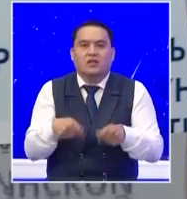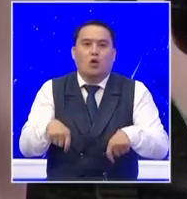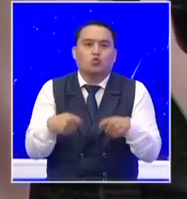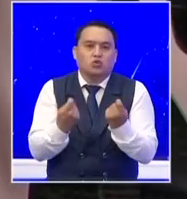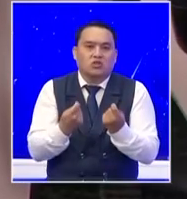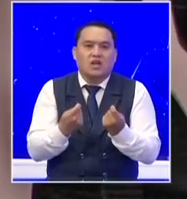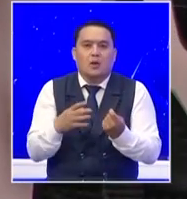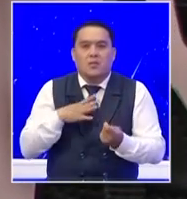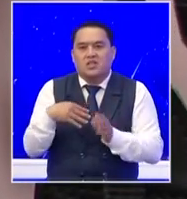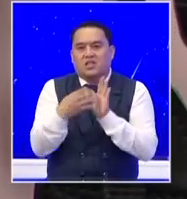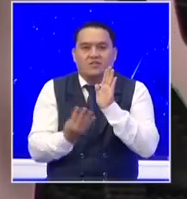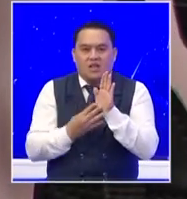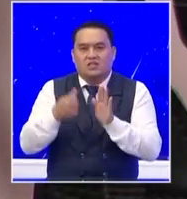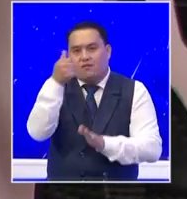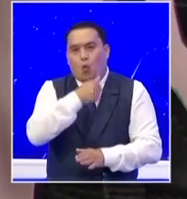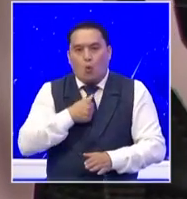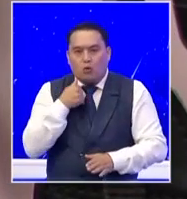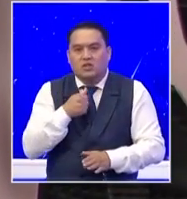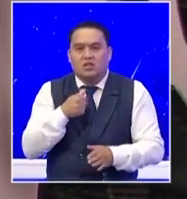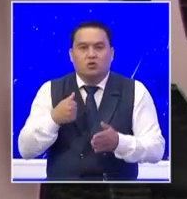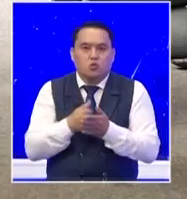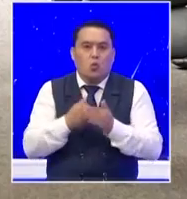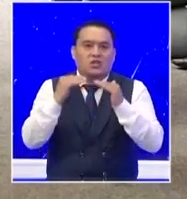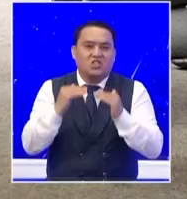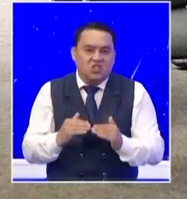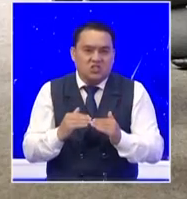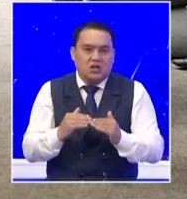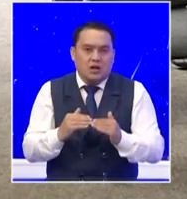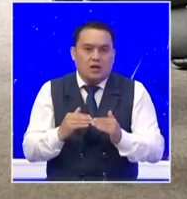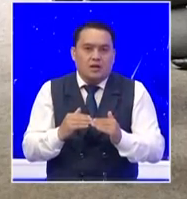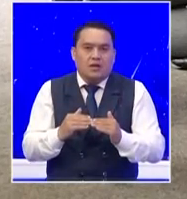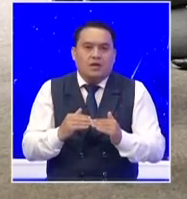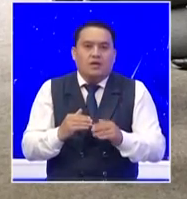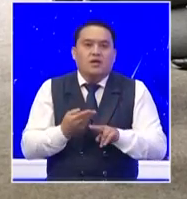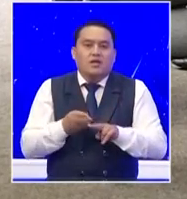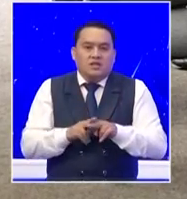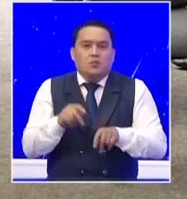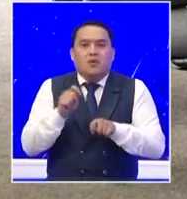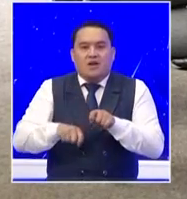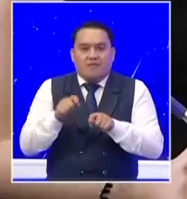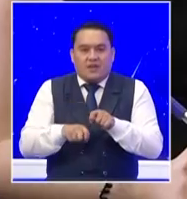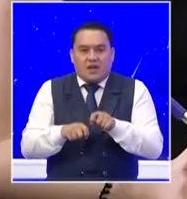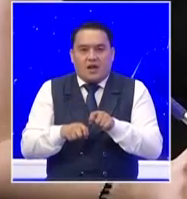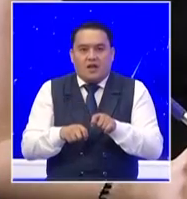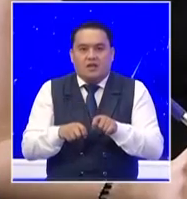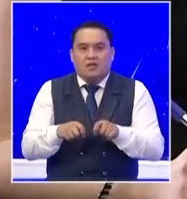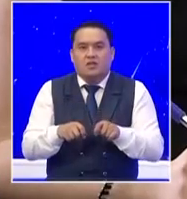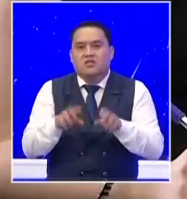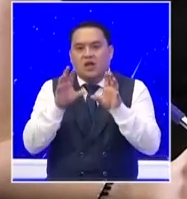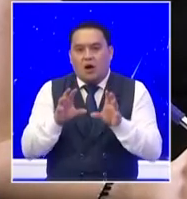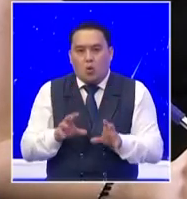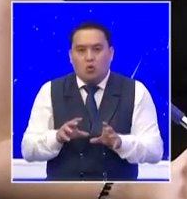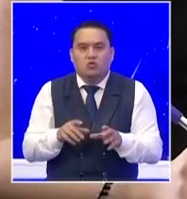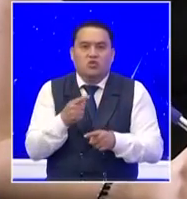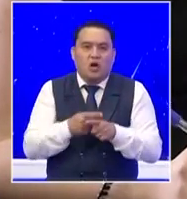нарушений за этот же период 2019 года значительно ниже, при меньшем количестве ревизий. В основном это несоблюдение